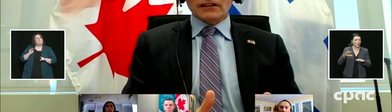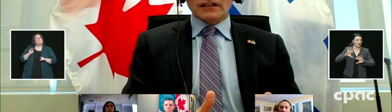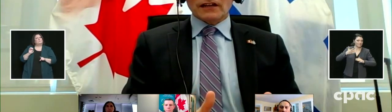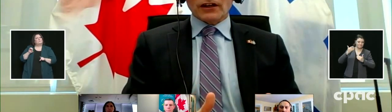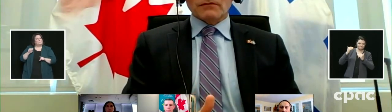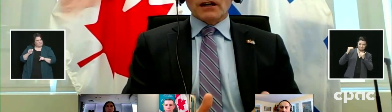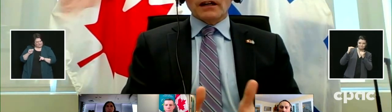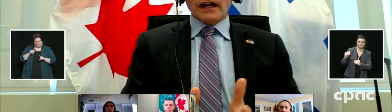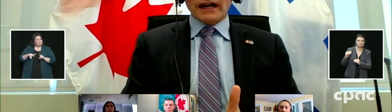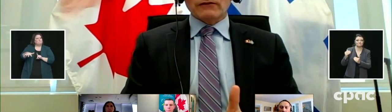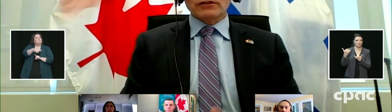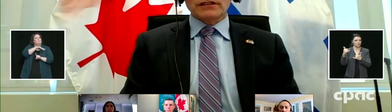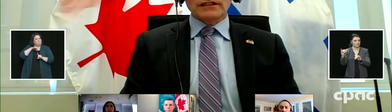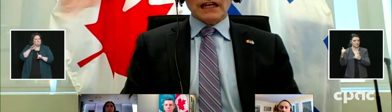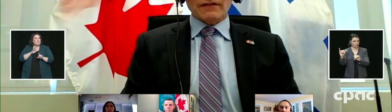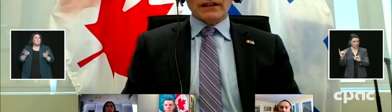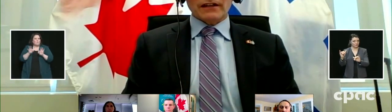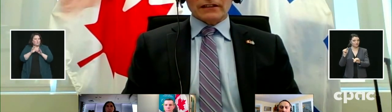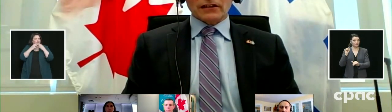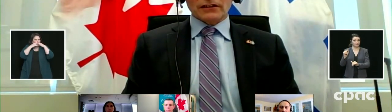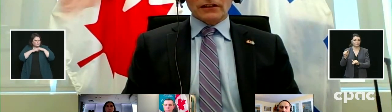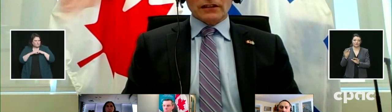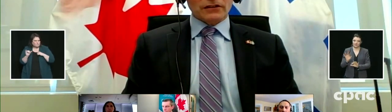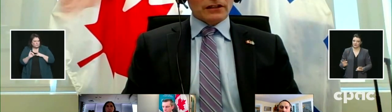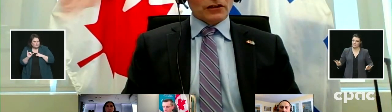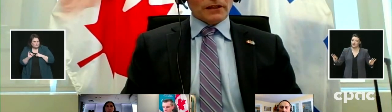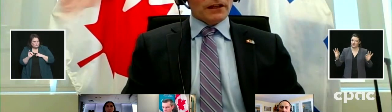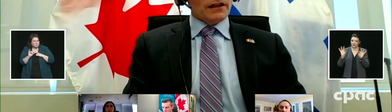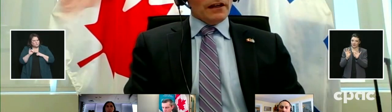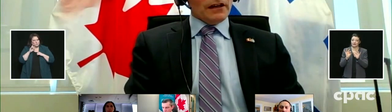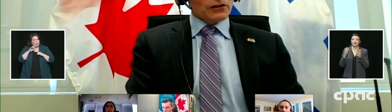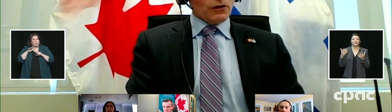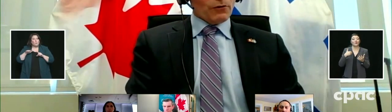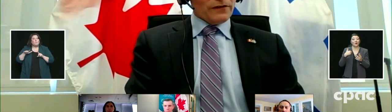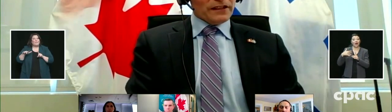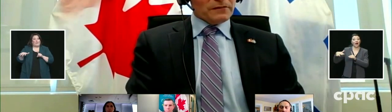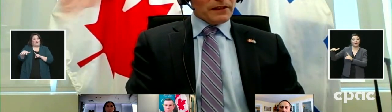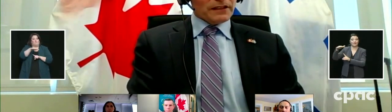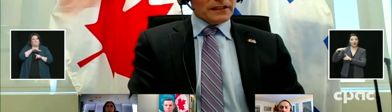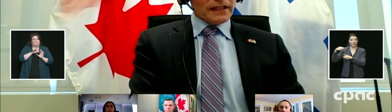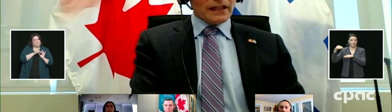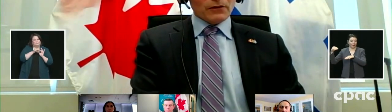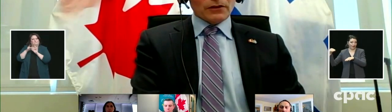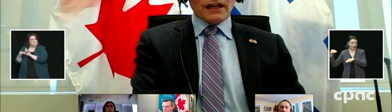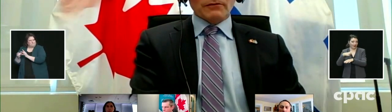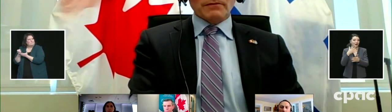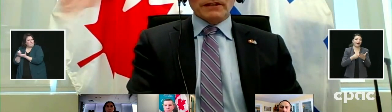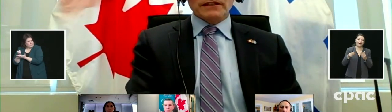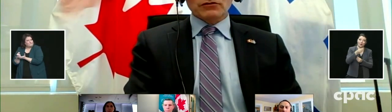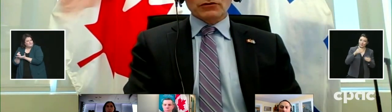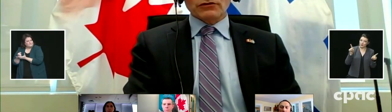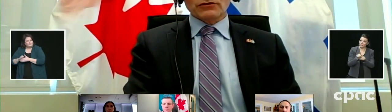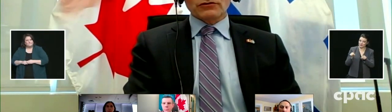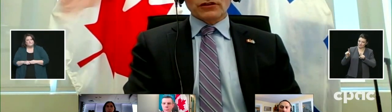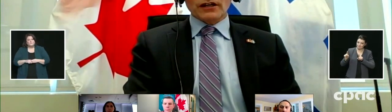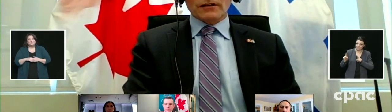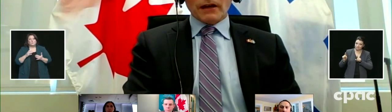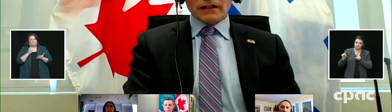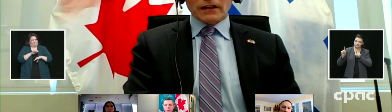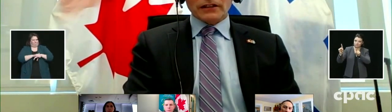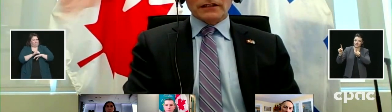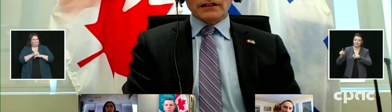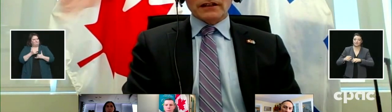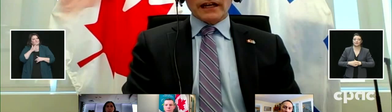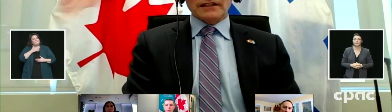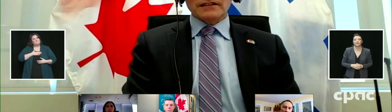la santé de l'environnement aille aussi avec la santé de l'économie. So with this being said, I would now be pleased to turn to